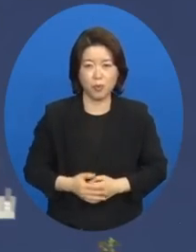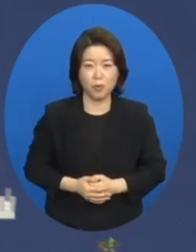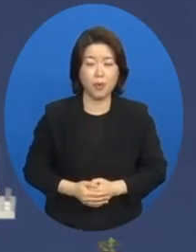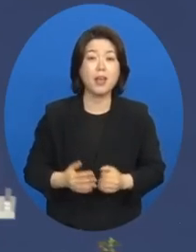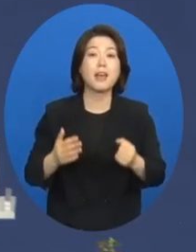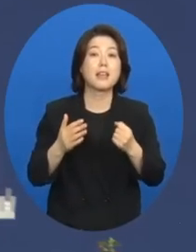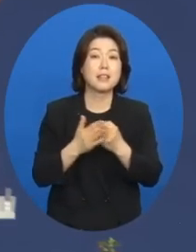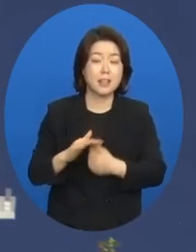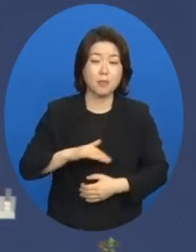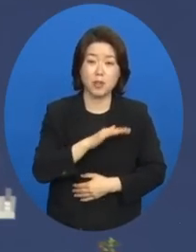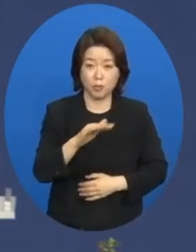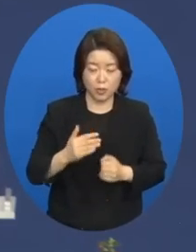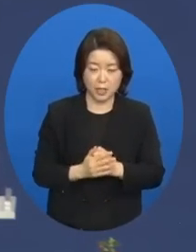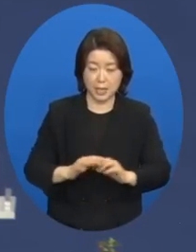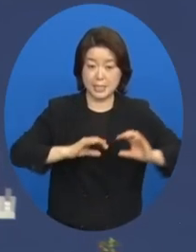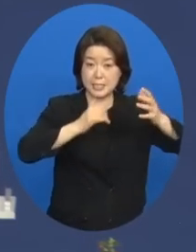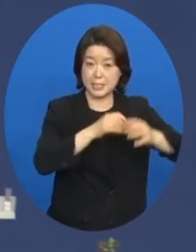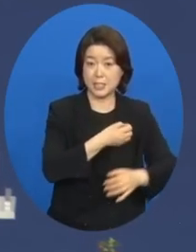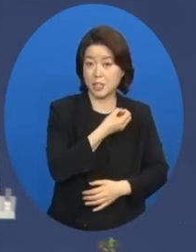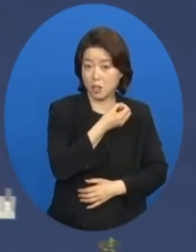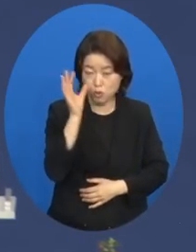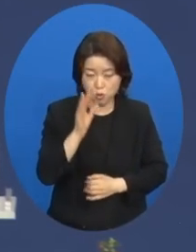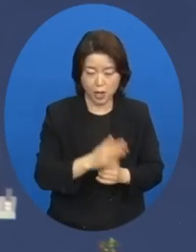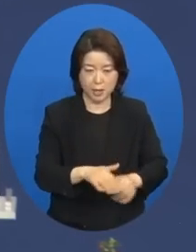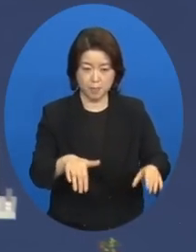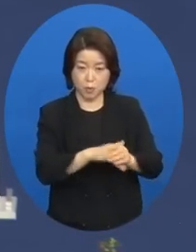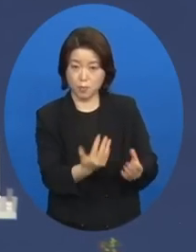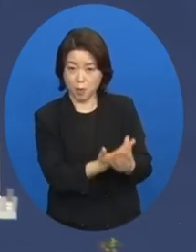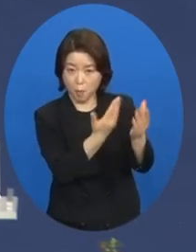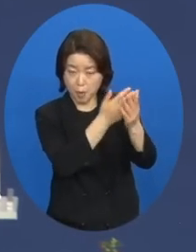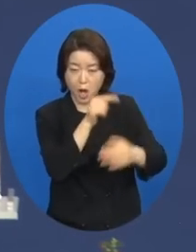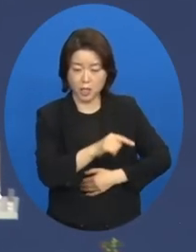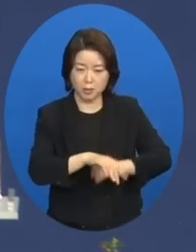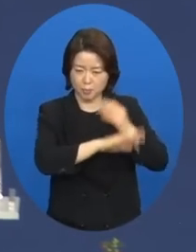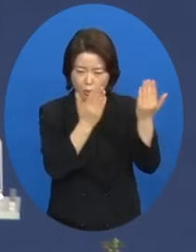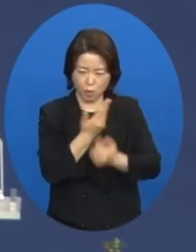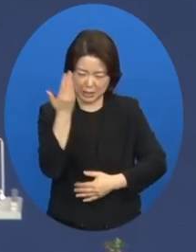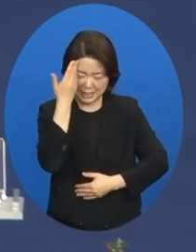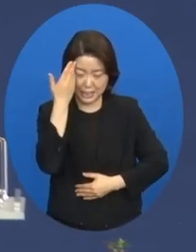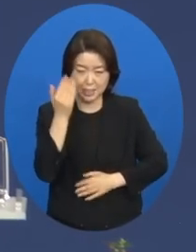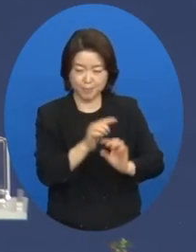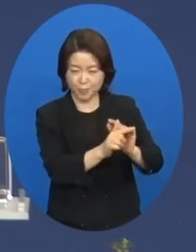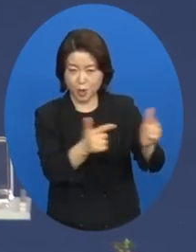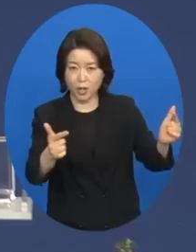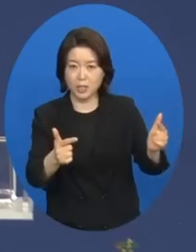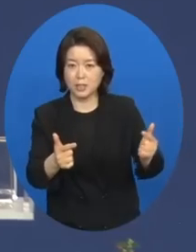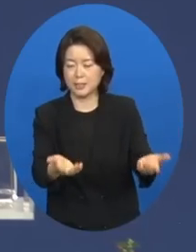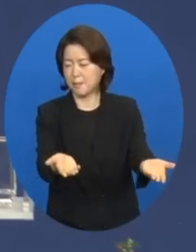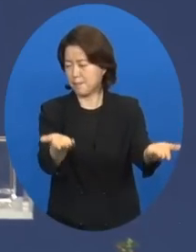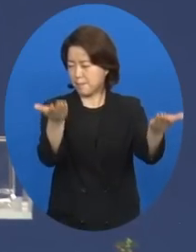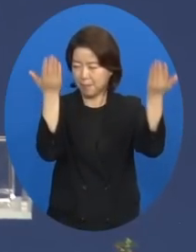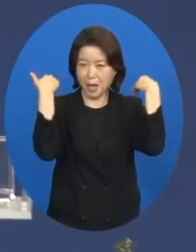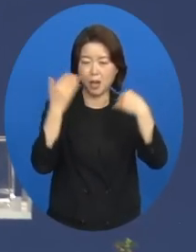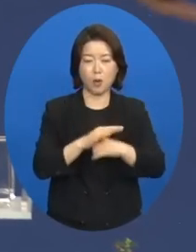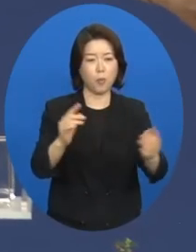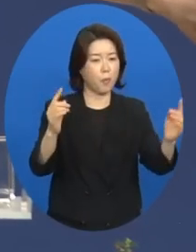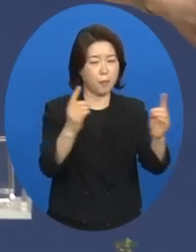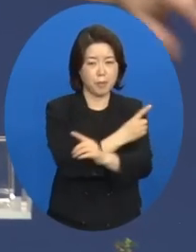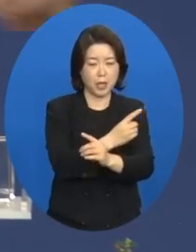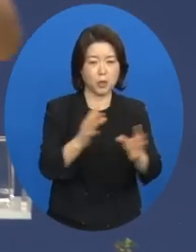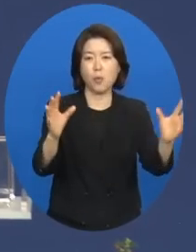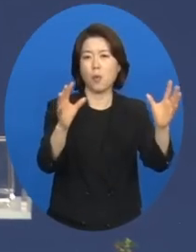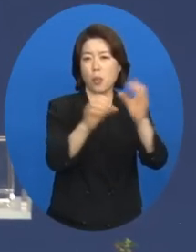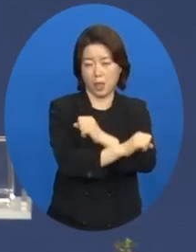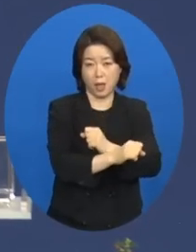그러므로 세상의 유행, 문명, 이 모든 지식, 이 모든 것들은 다 지나가고 변하고